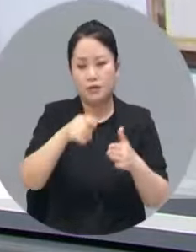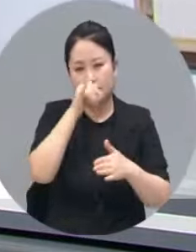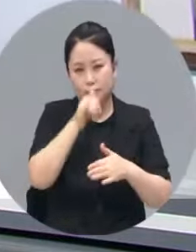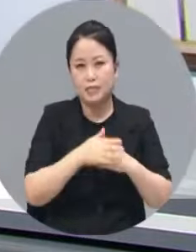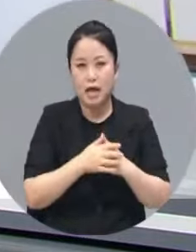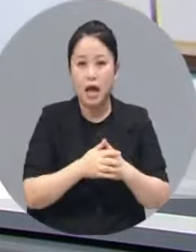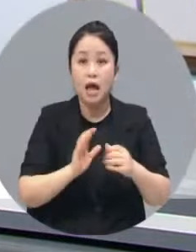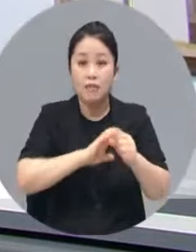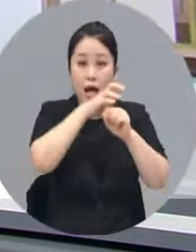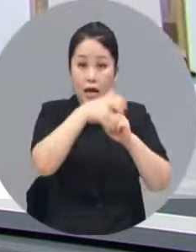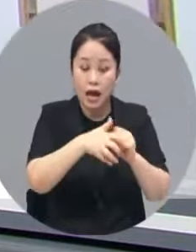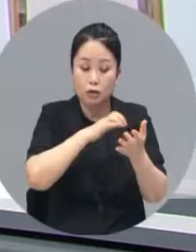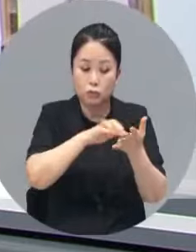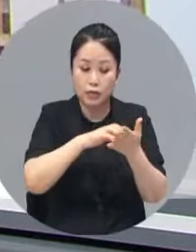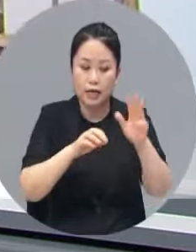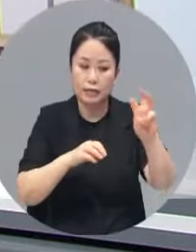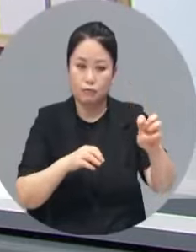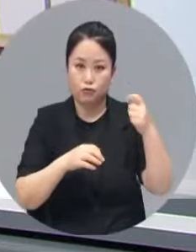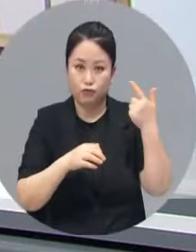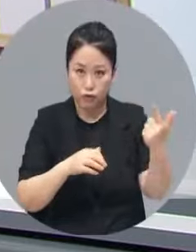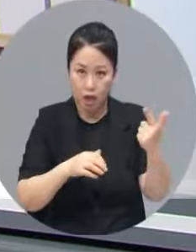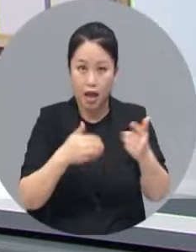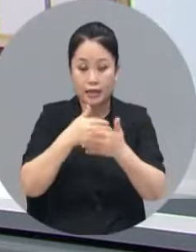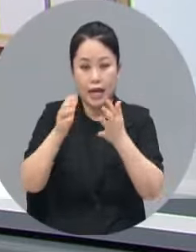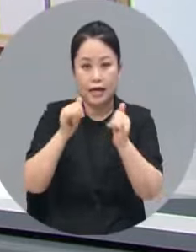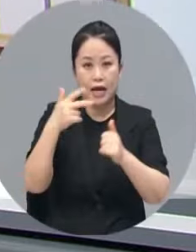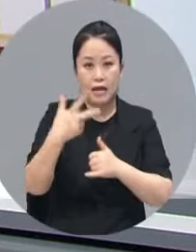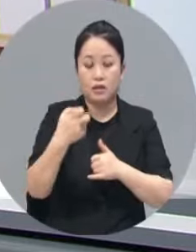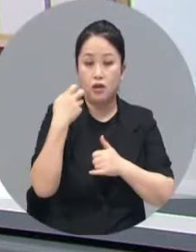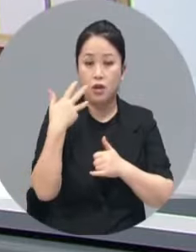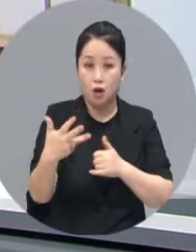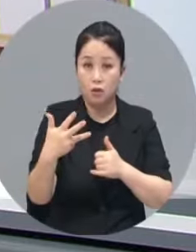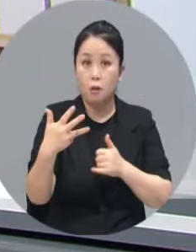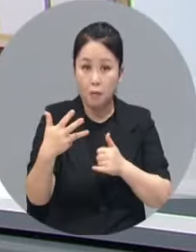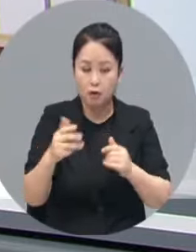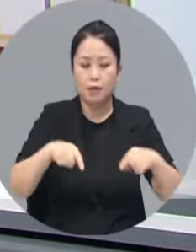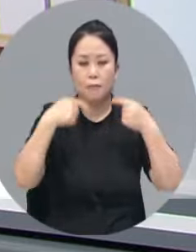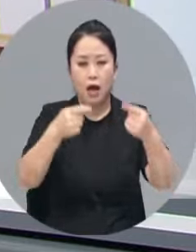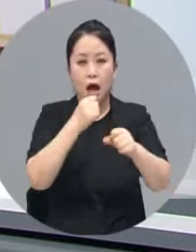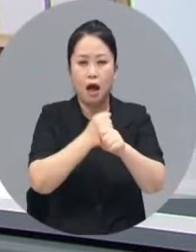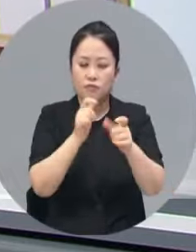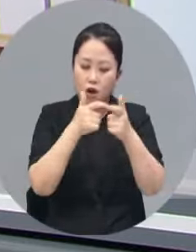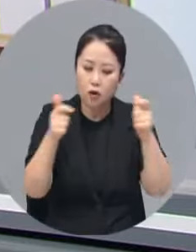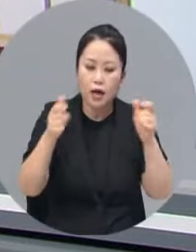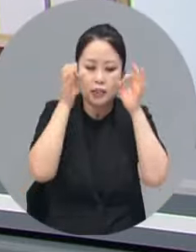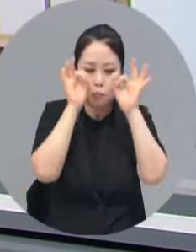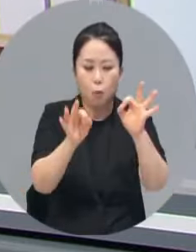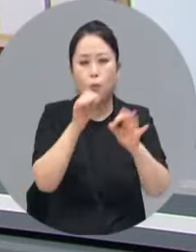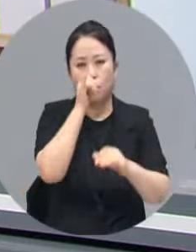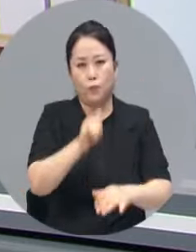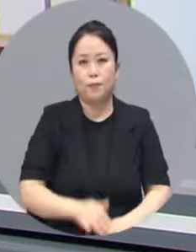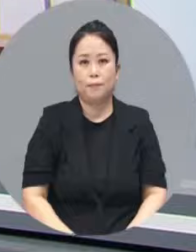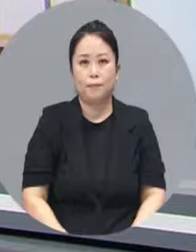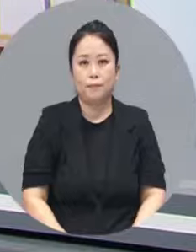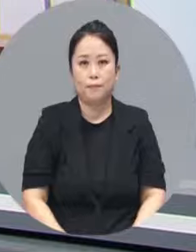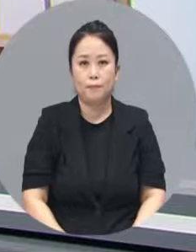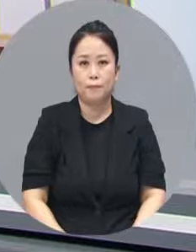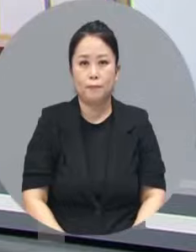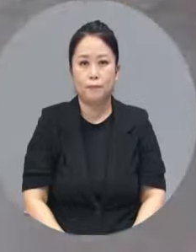78명의 작가가 참가한 본 전시회에도 다양한 부대 행사가 볼거리를 선사합니다. 서준석 기자입니다.